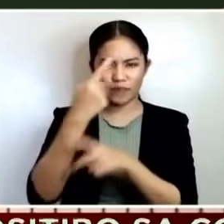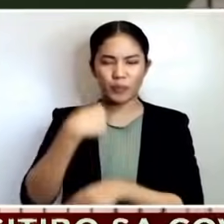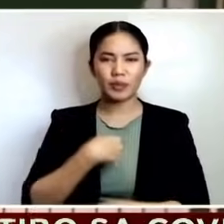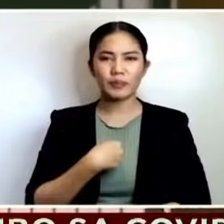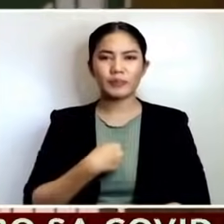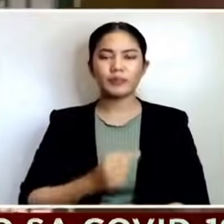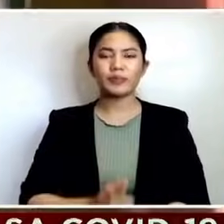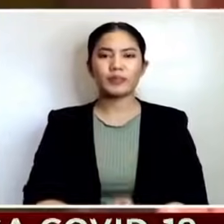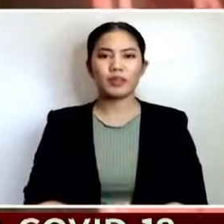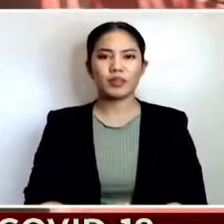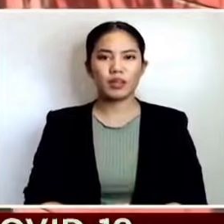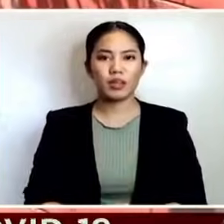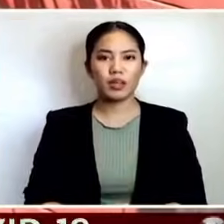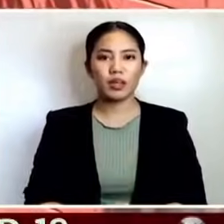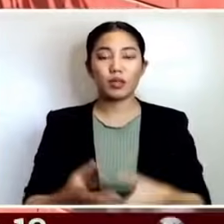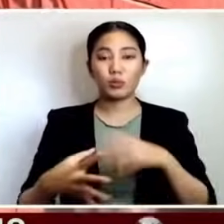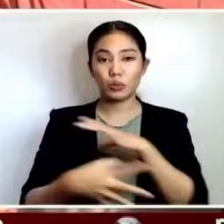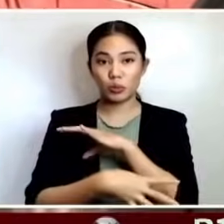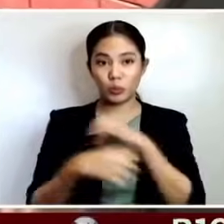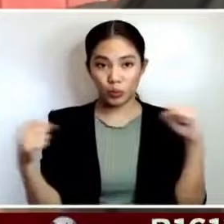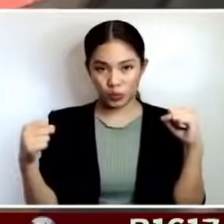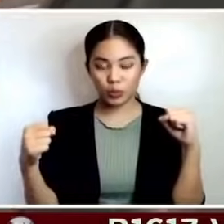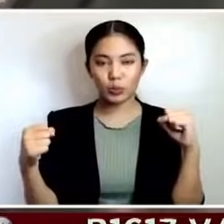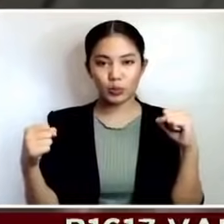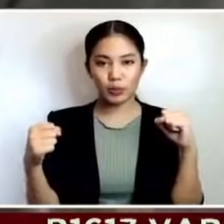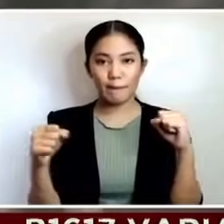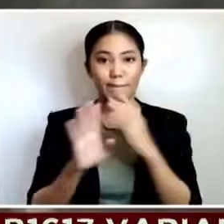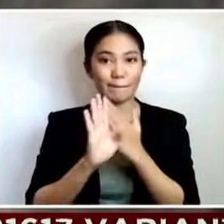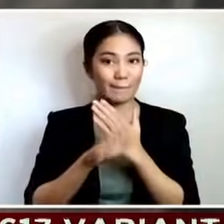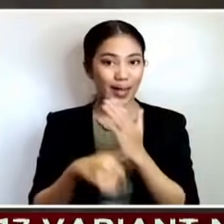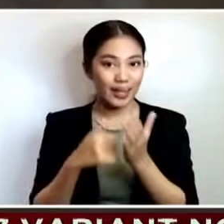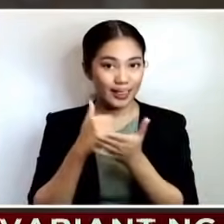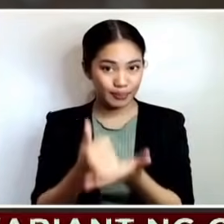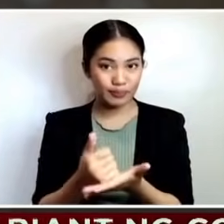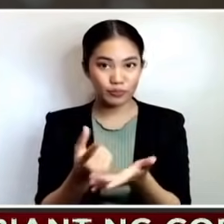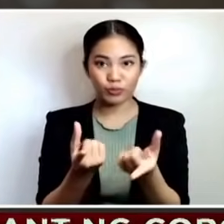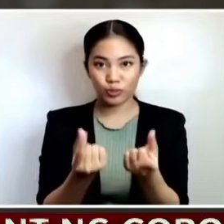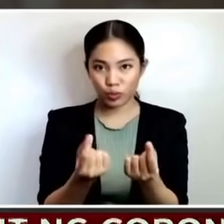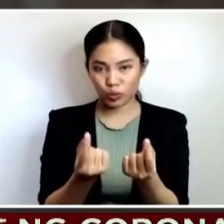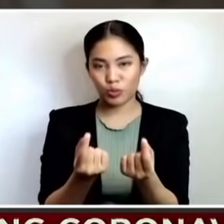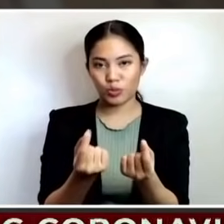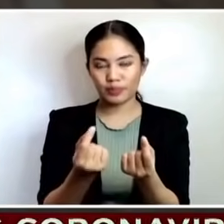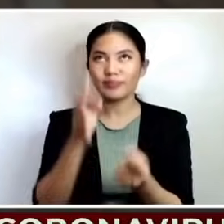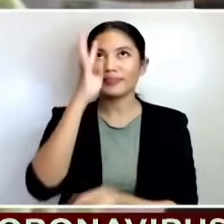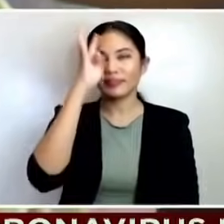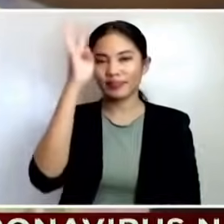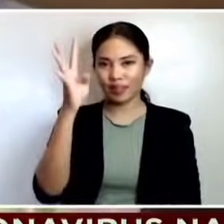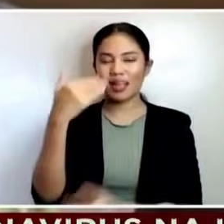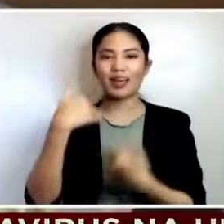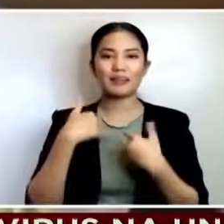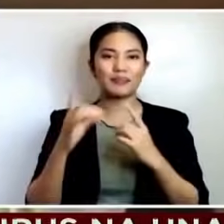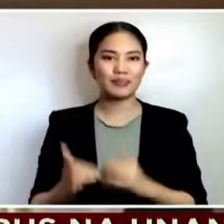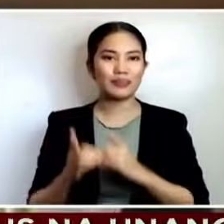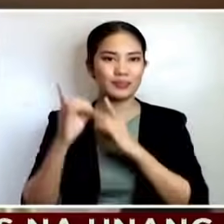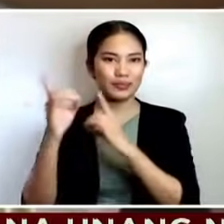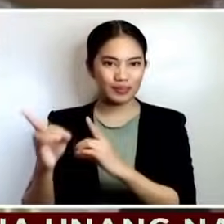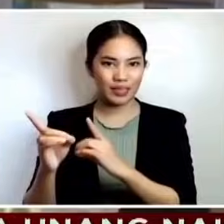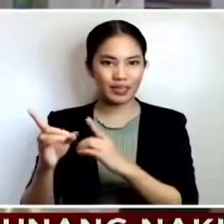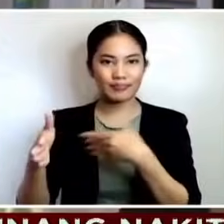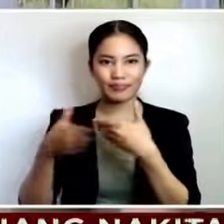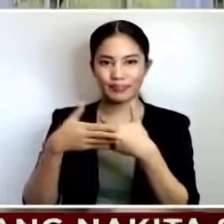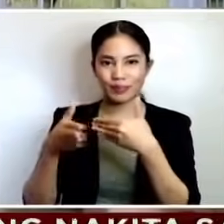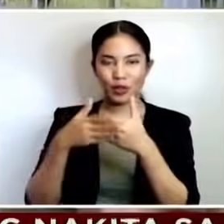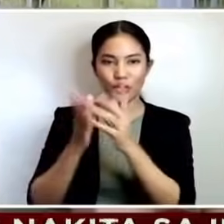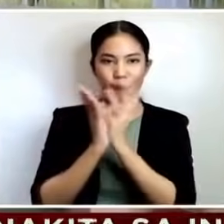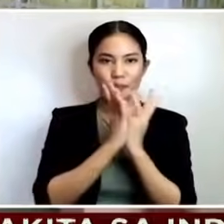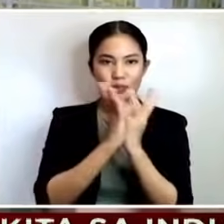ng natanggap na tulong ng kanilang pamilya noon, naisip ni na Tatay Jerry na magbigay ng kanilang donasyon sa kalapit na community